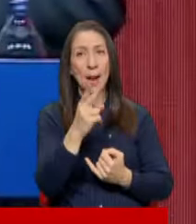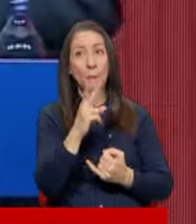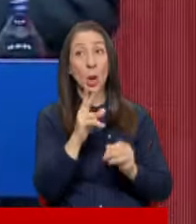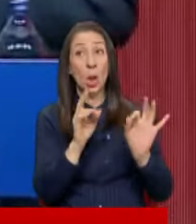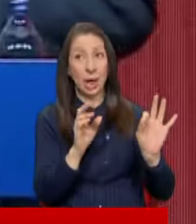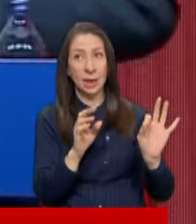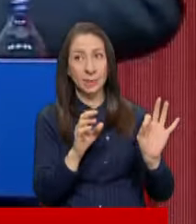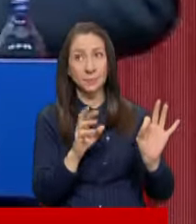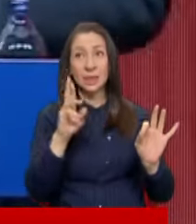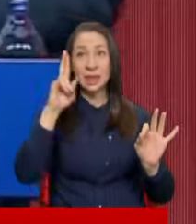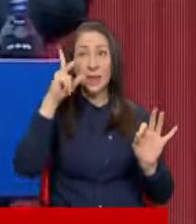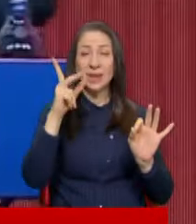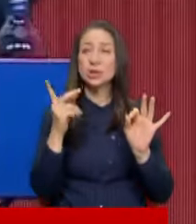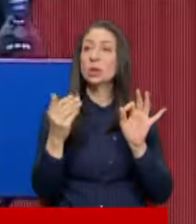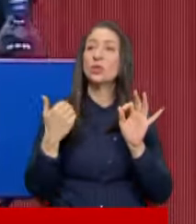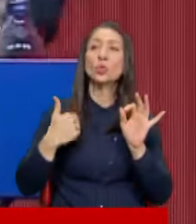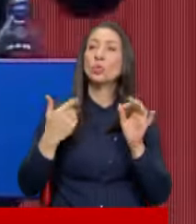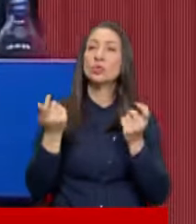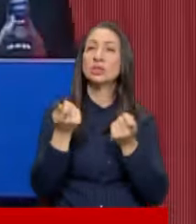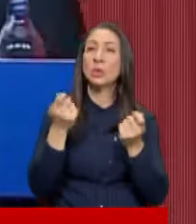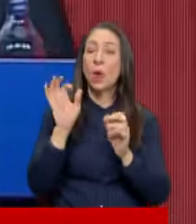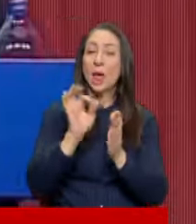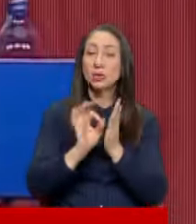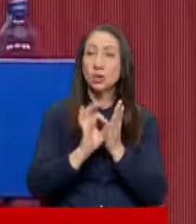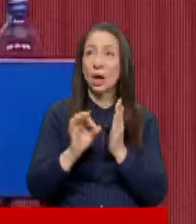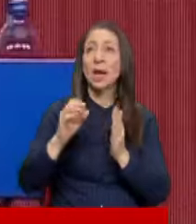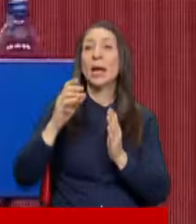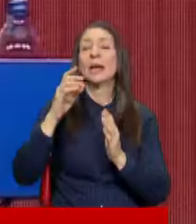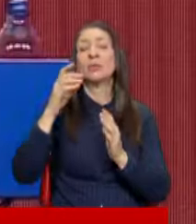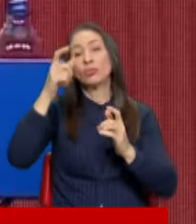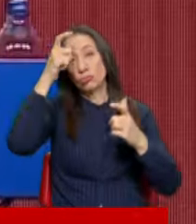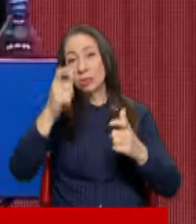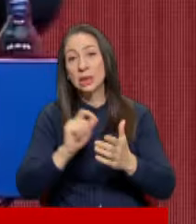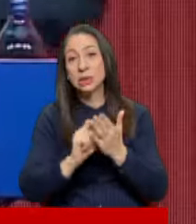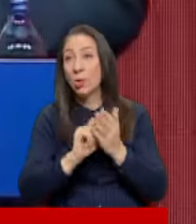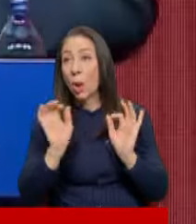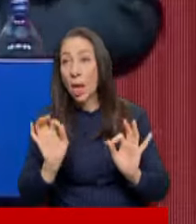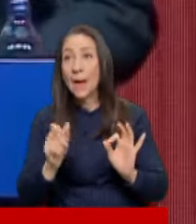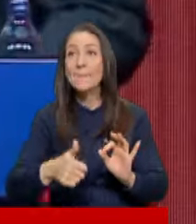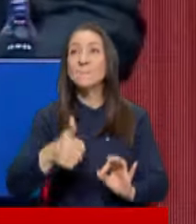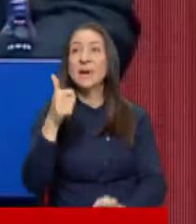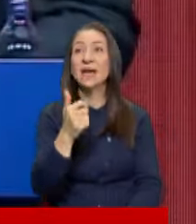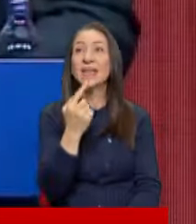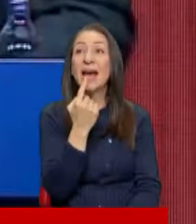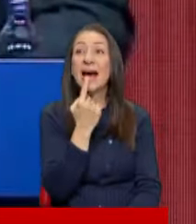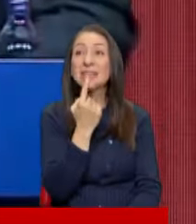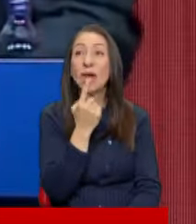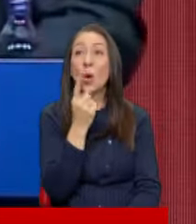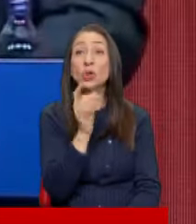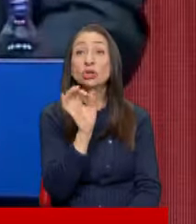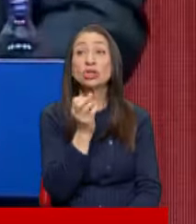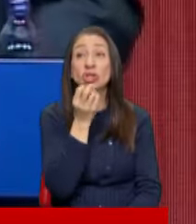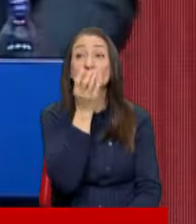öyle yabancı kuruluşlar öyle yazıyor yerli kuruluşlar öyle yazıyor bakanın Ağzından o